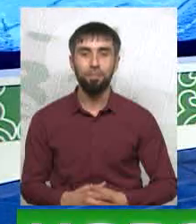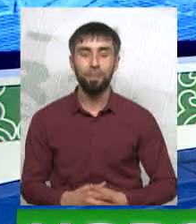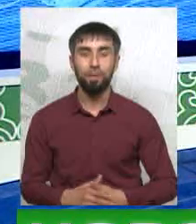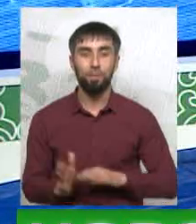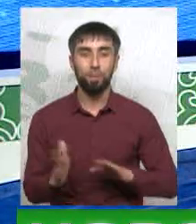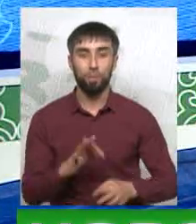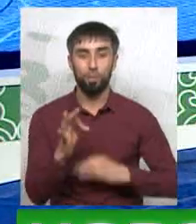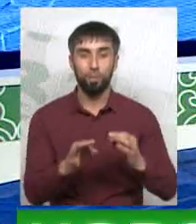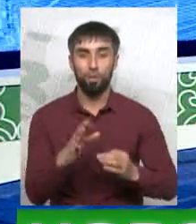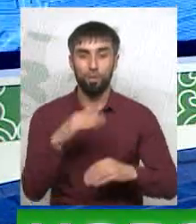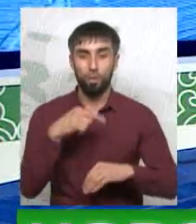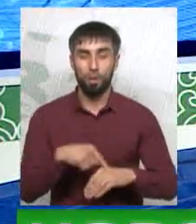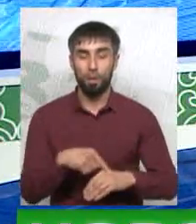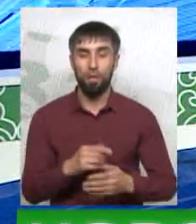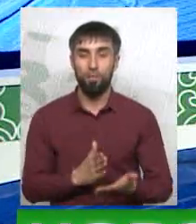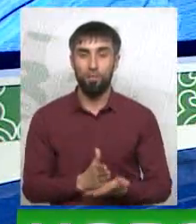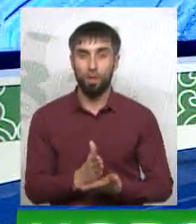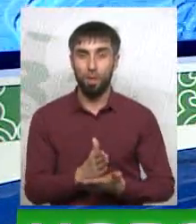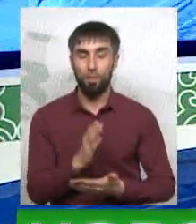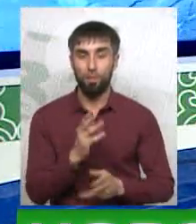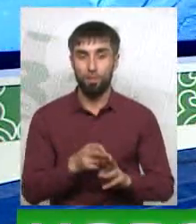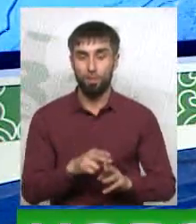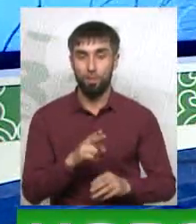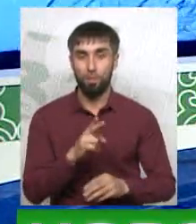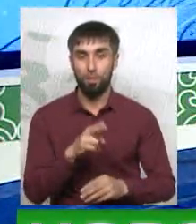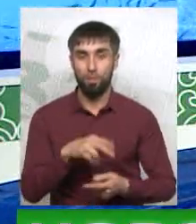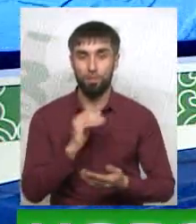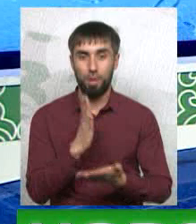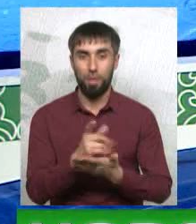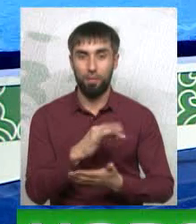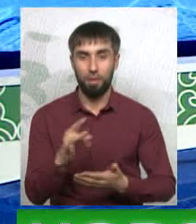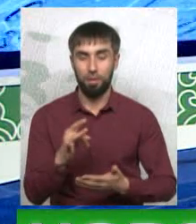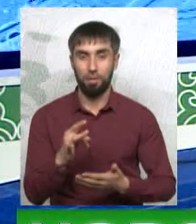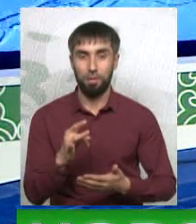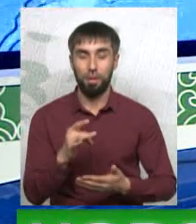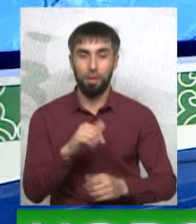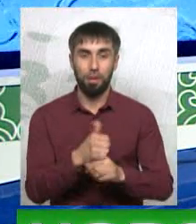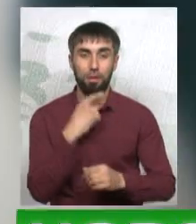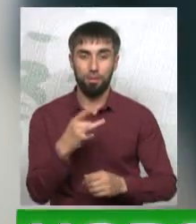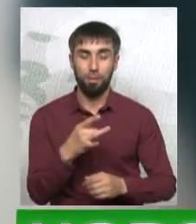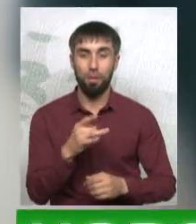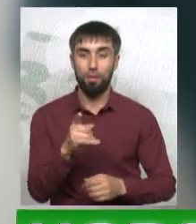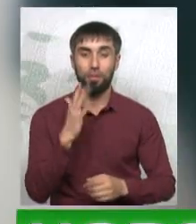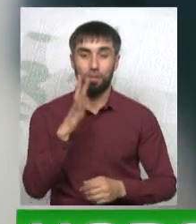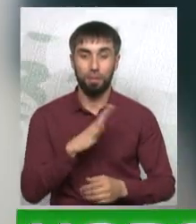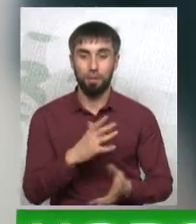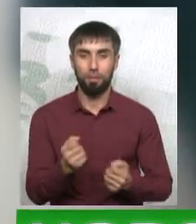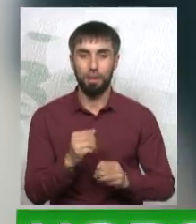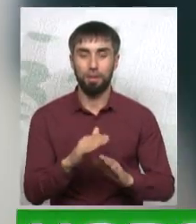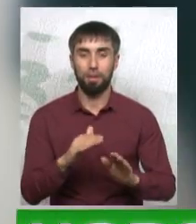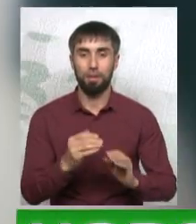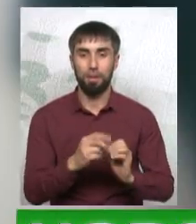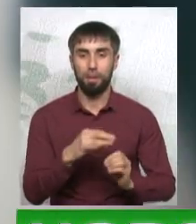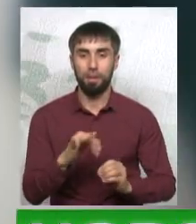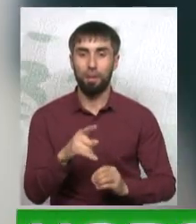Прошли сутки с момента выхода в эфир прямой линии с главой Ингушетии, а заветные мечты уже начали сбываться. Так, президент получил 10-летний Ибрагим.